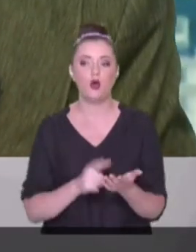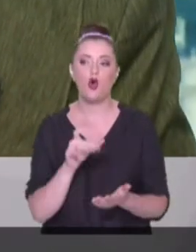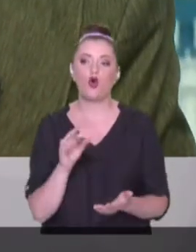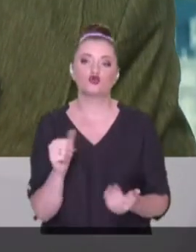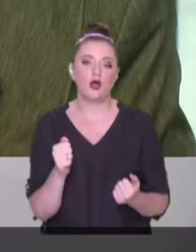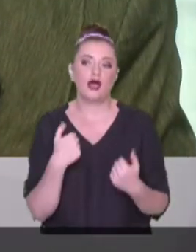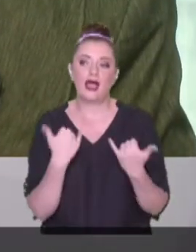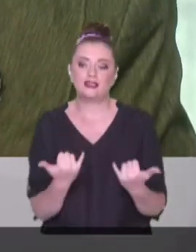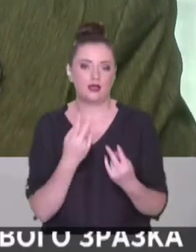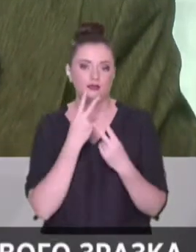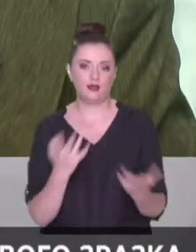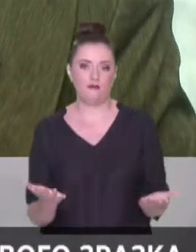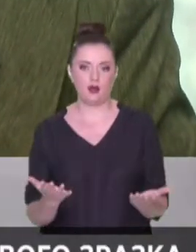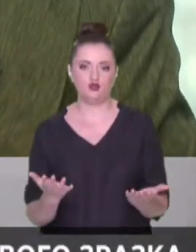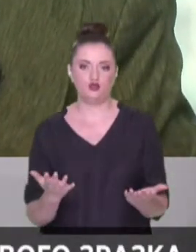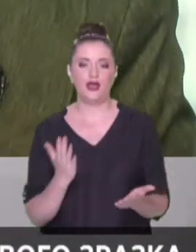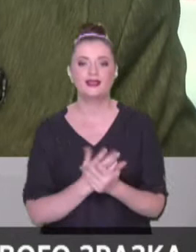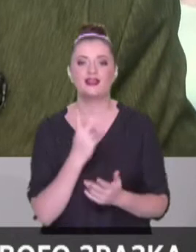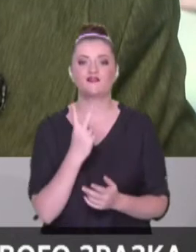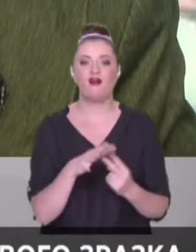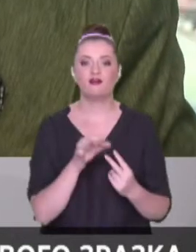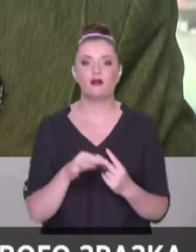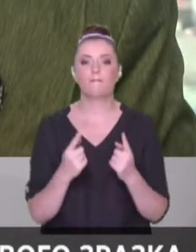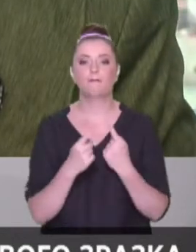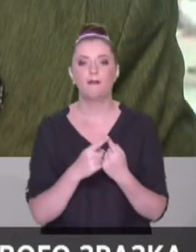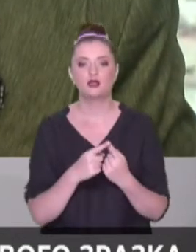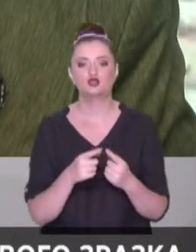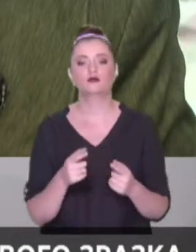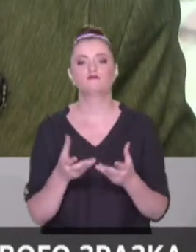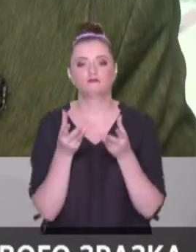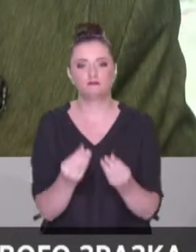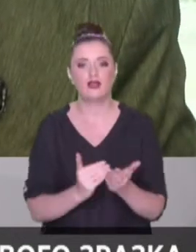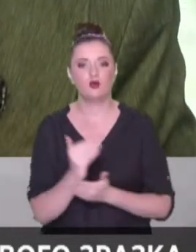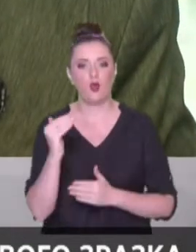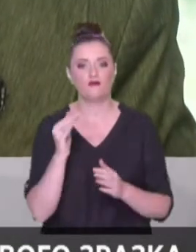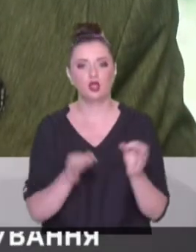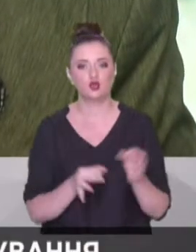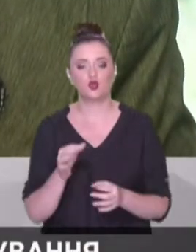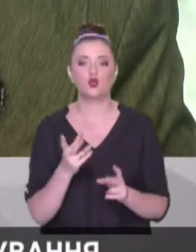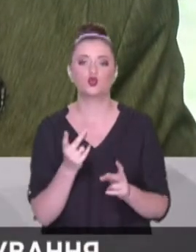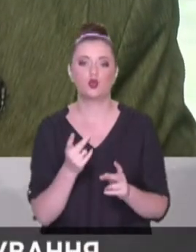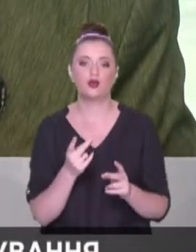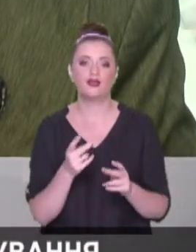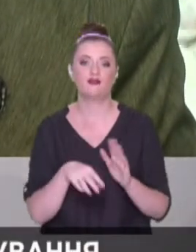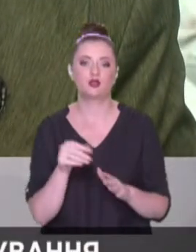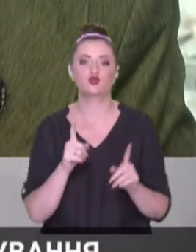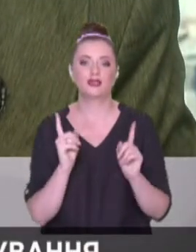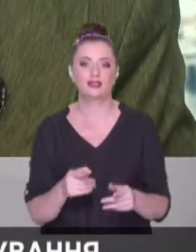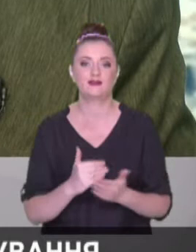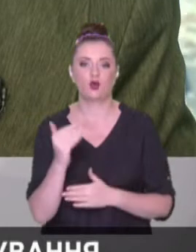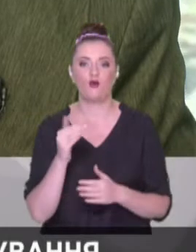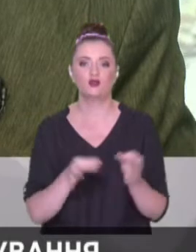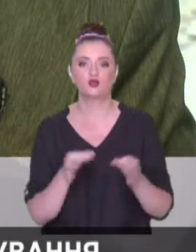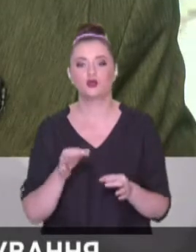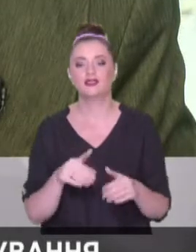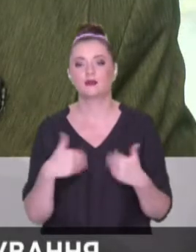абсолютно не бачу. Тобто є два варіанти. Перший варіант – натиснути на Верховний суд. Другий варіант – дійсно, що Верховний суд запропонує